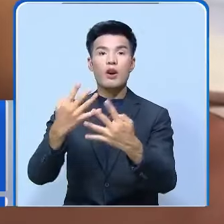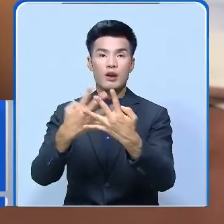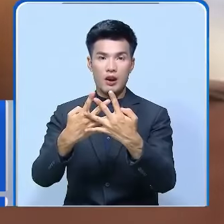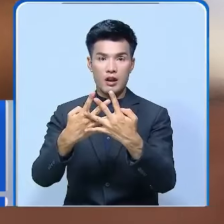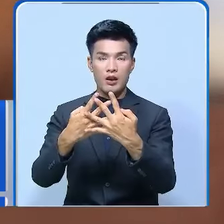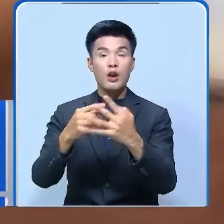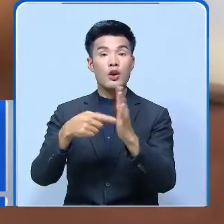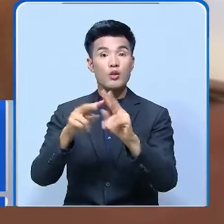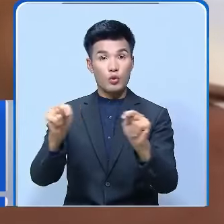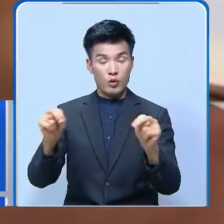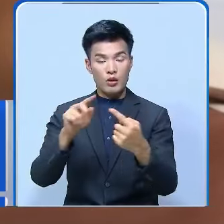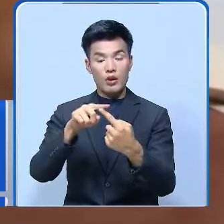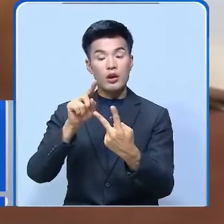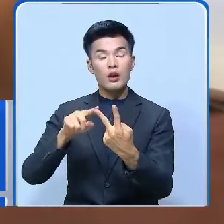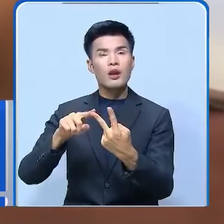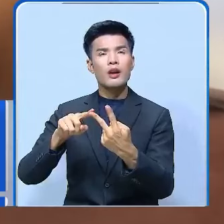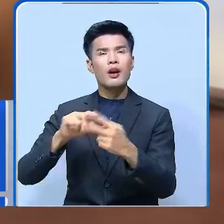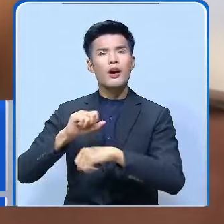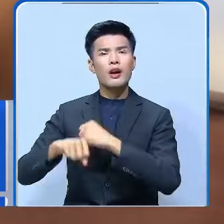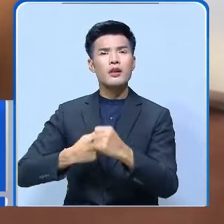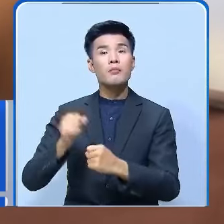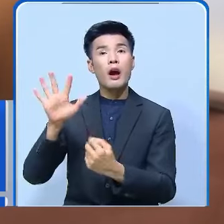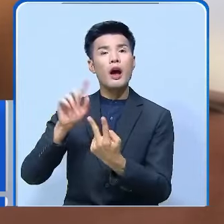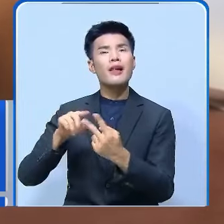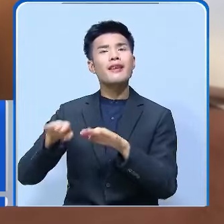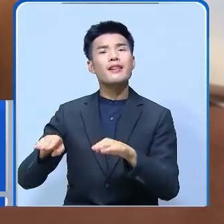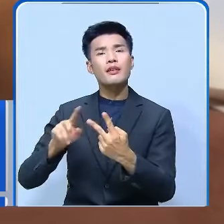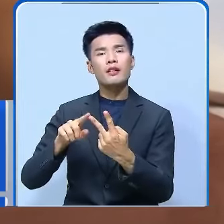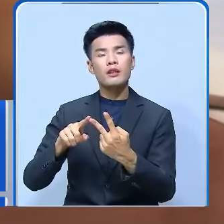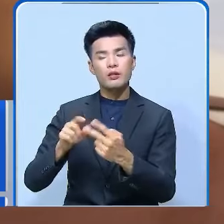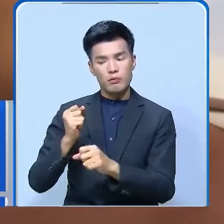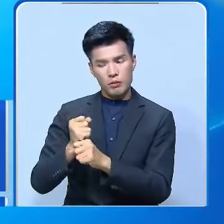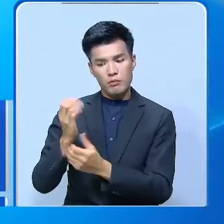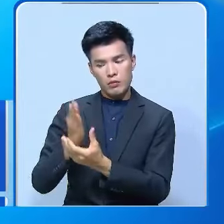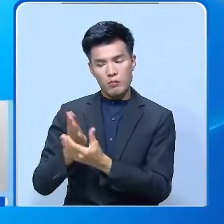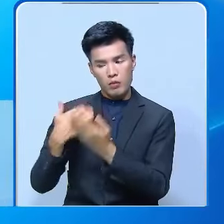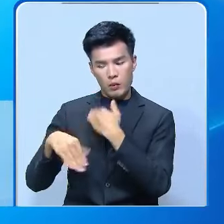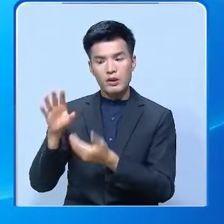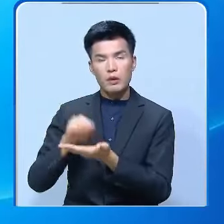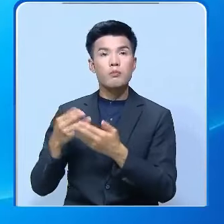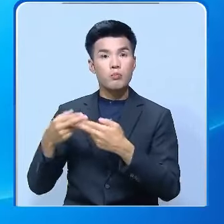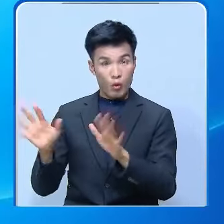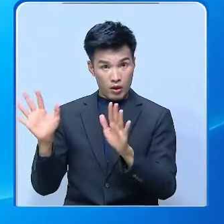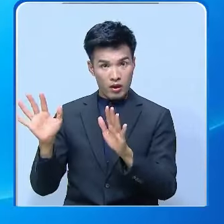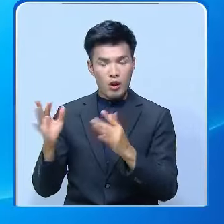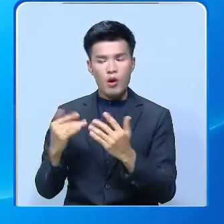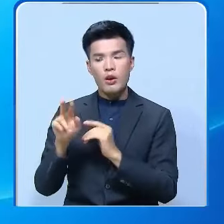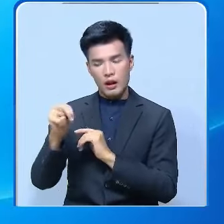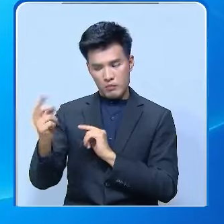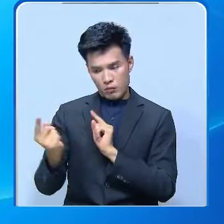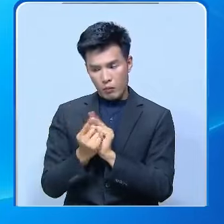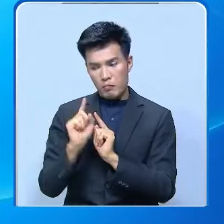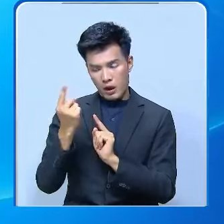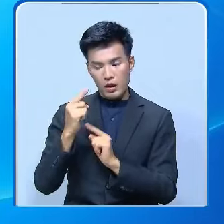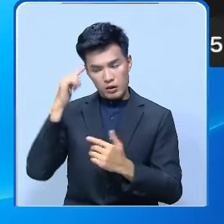าลจังหวัดนนทบุรีส่วนเยาวชนชายอายุ15ปีเนี่ยก็ได้ทำประวัติแล้วก็ปล่อยตัวชั่วคราวโดยจะนัดมาสอบปากคำต่อหน้า